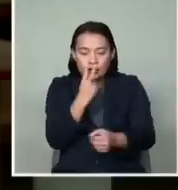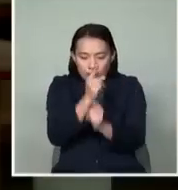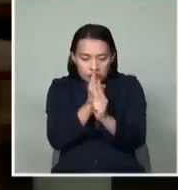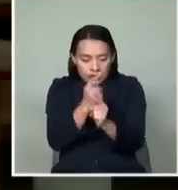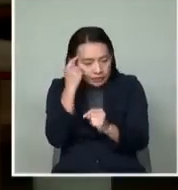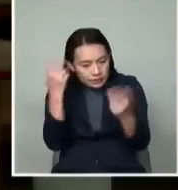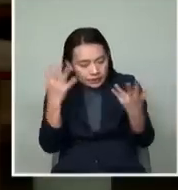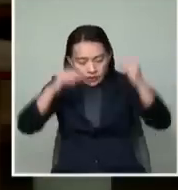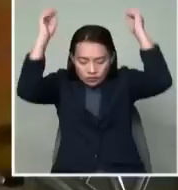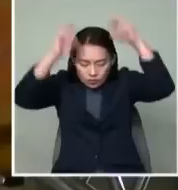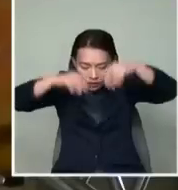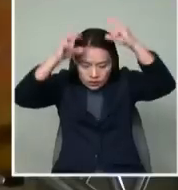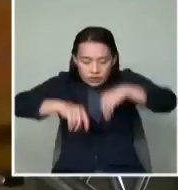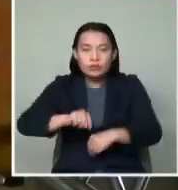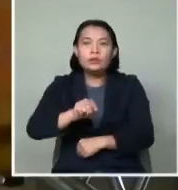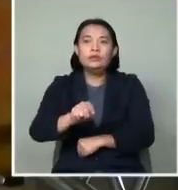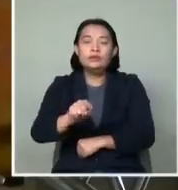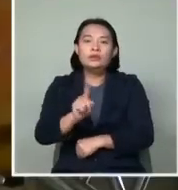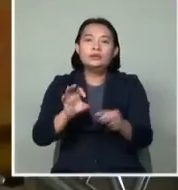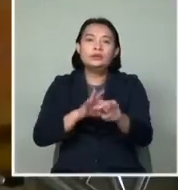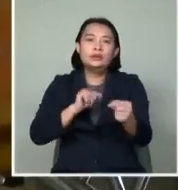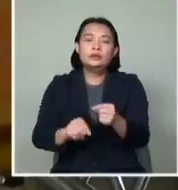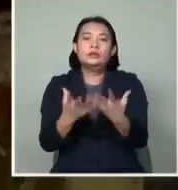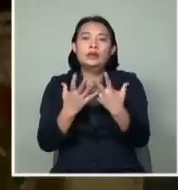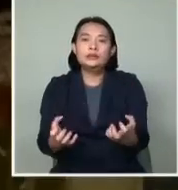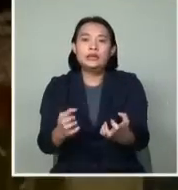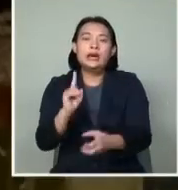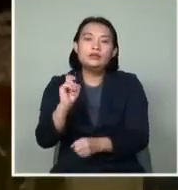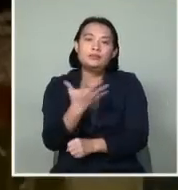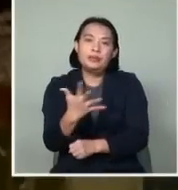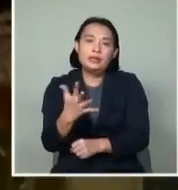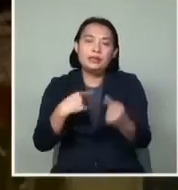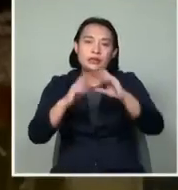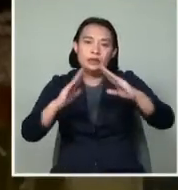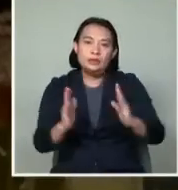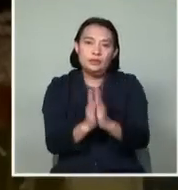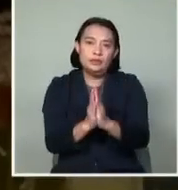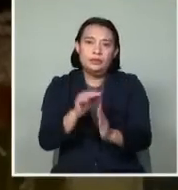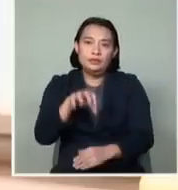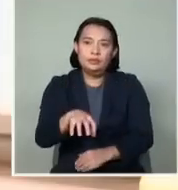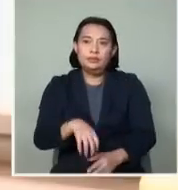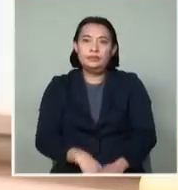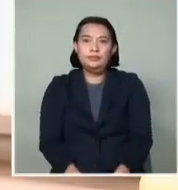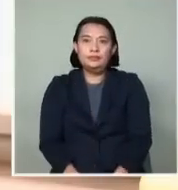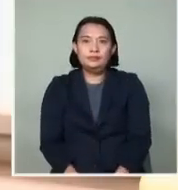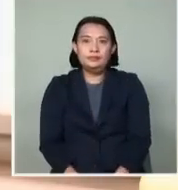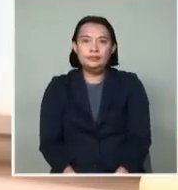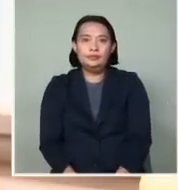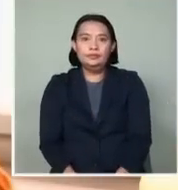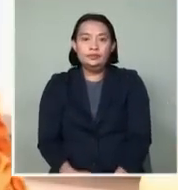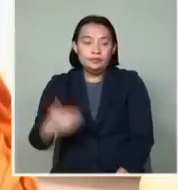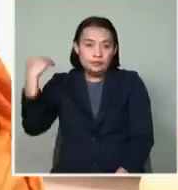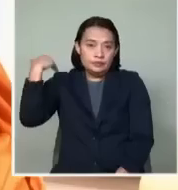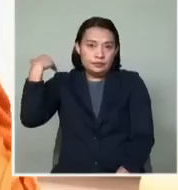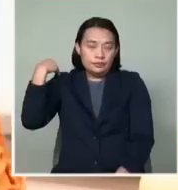าดการณ์ฝนตกลงมาอีกระลอกจะได้ไม่สร้างความเสียหายให้กับวัดมากนักค่ะ ก็มีส่วนข้างหลังเป็น